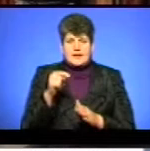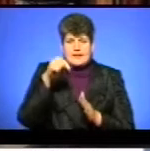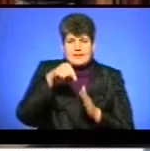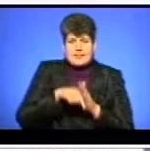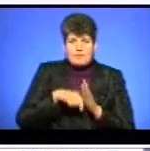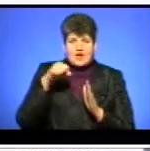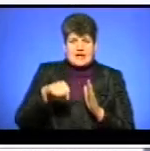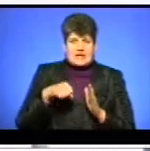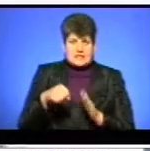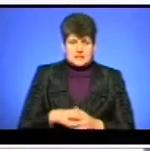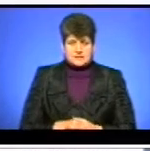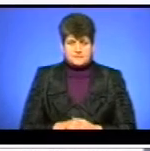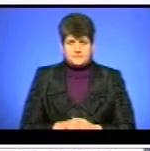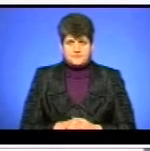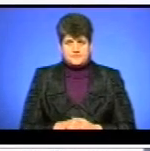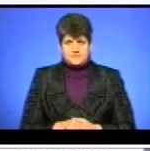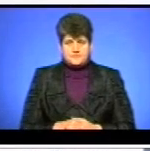криниця».